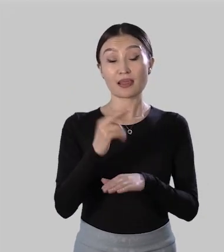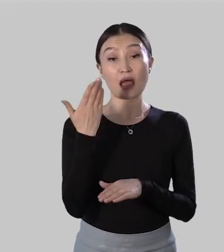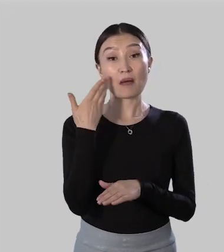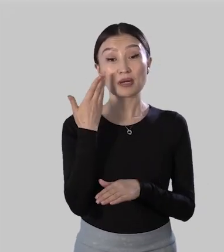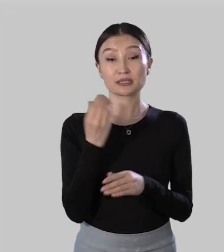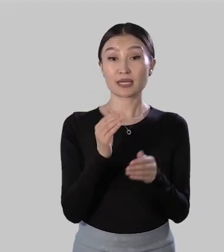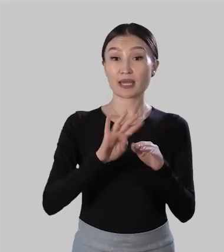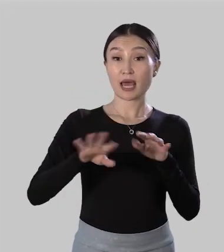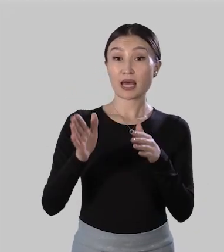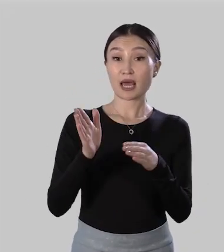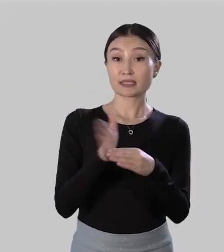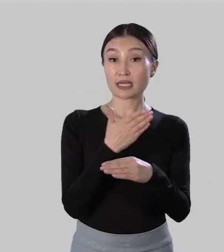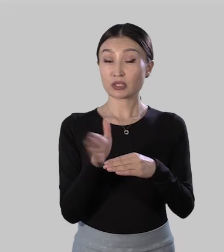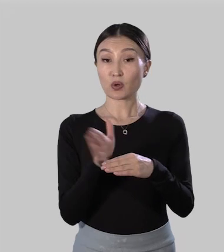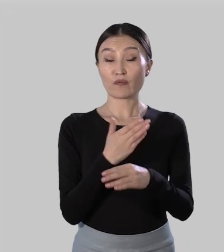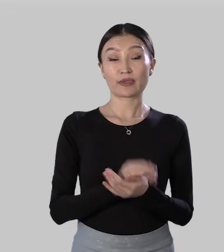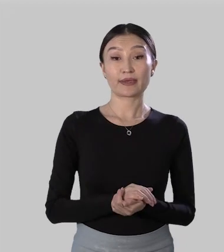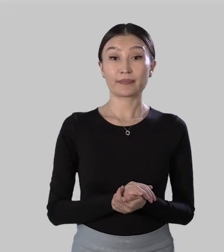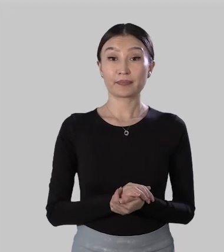сортировки корреспонденции.